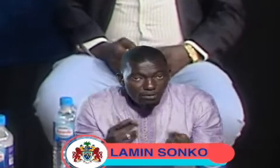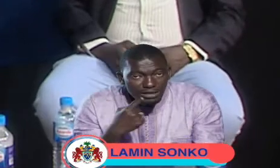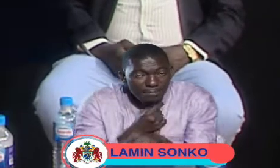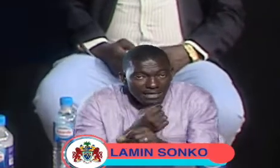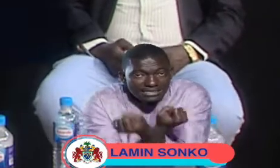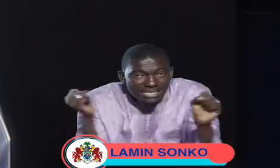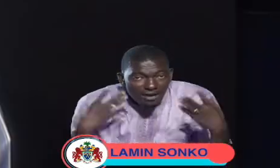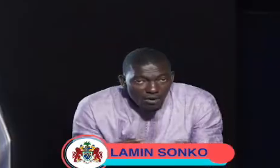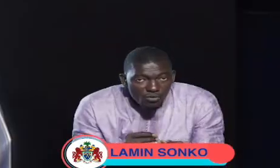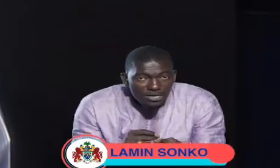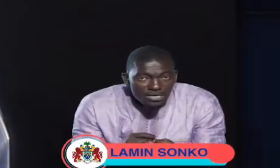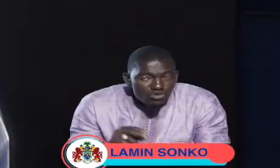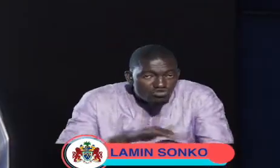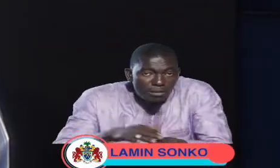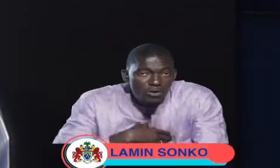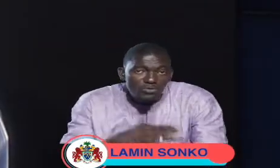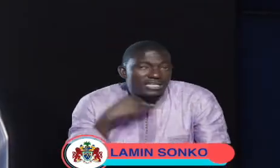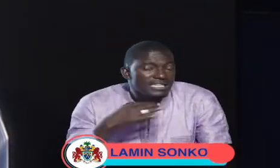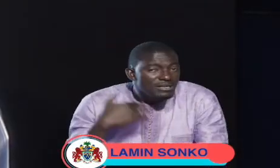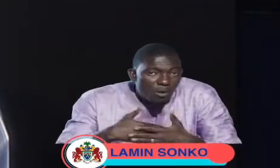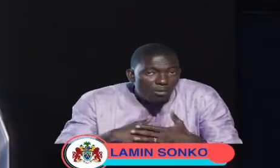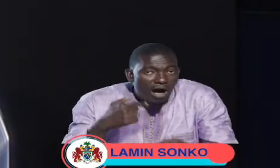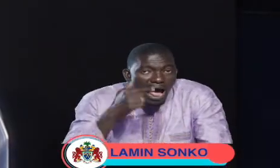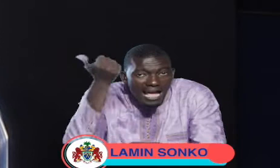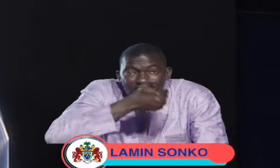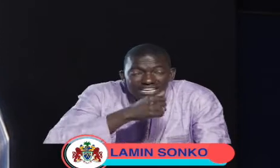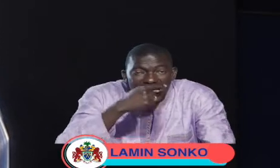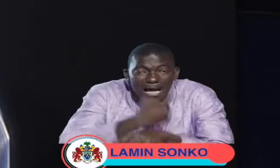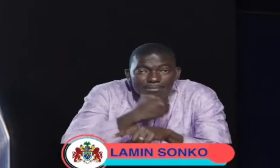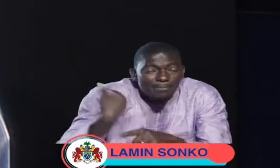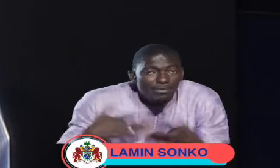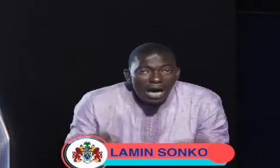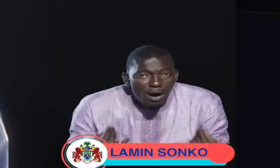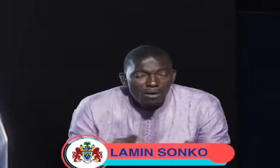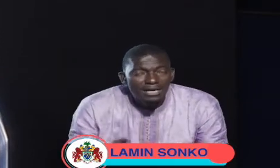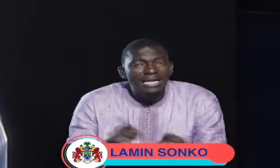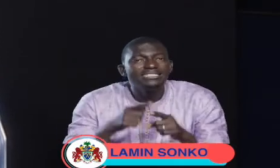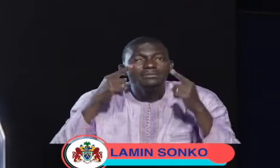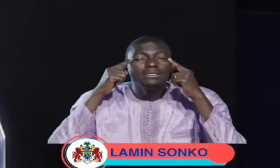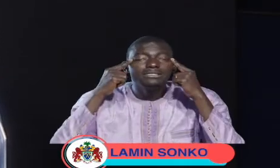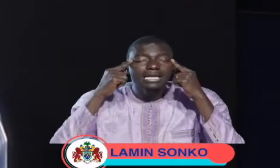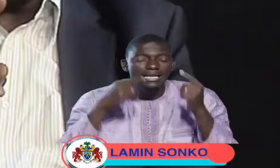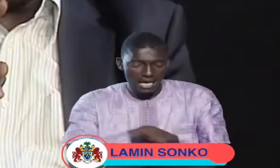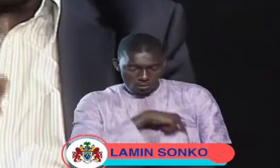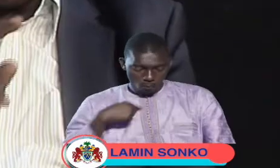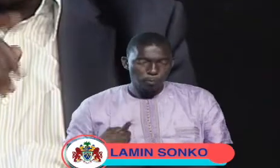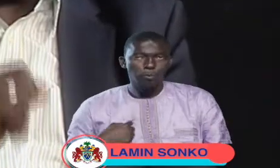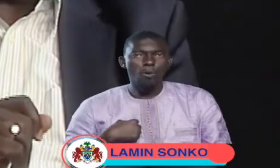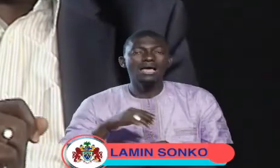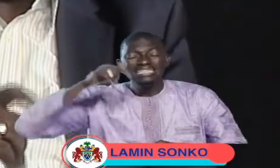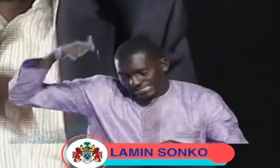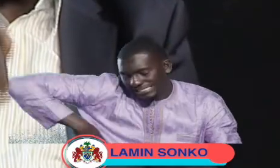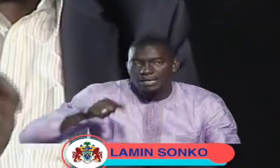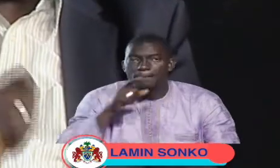té ni nga wax né ay pengu ñoo ñow pour pengu nit ñi buñ ko nangu ak yoy non audio ba nga géena ok ñetti audio la